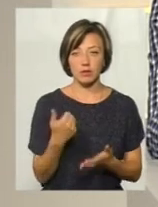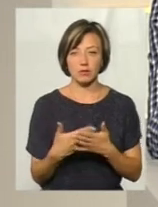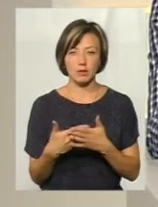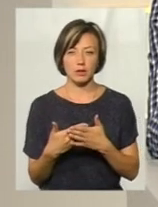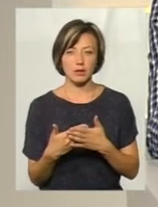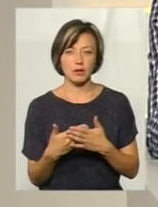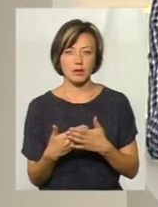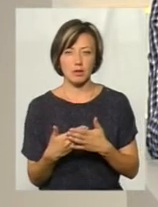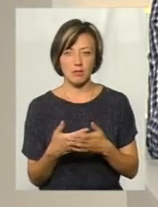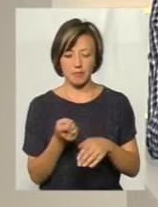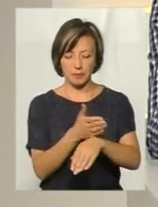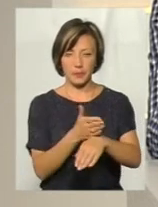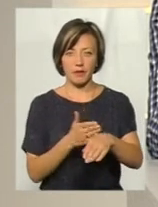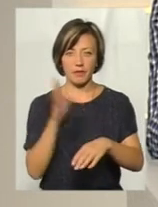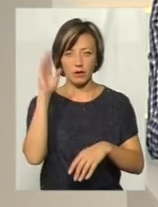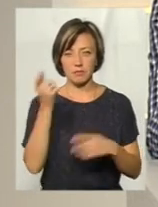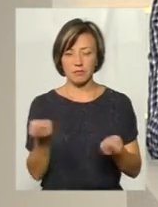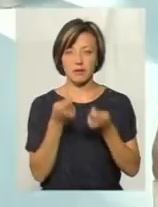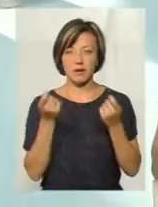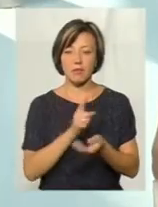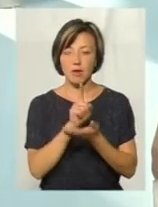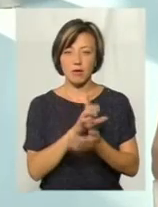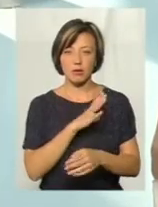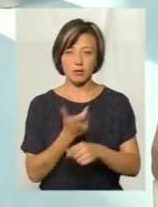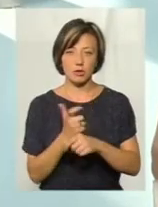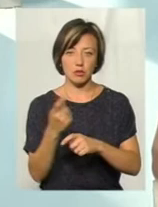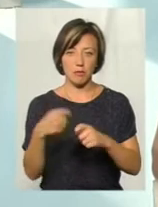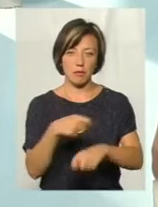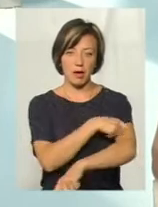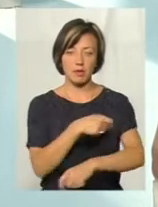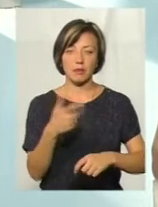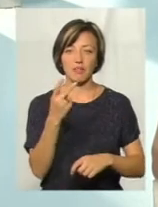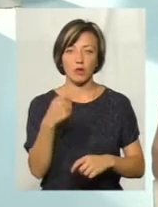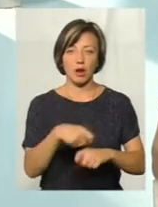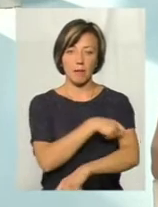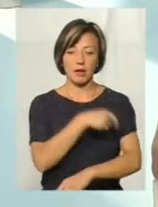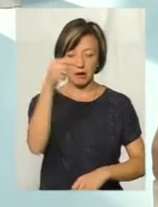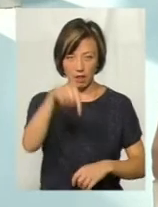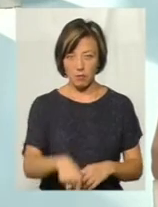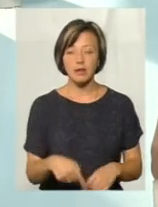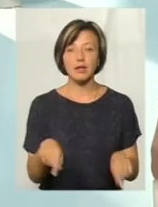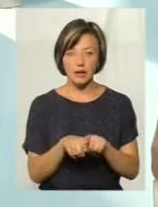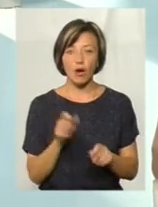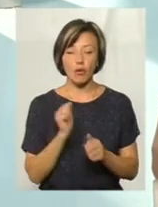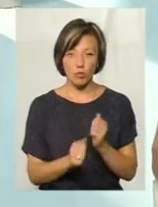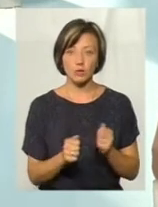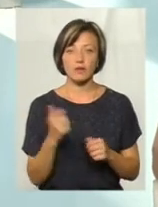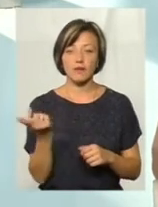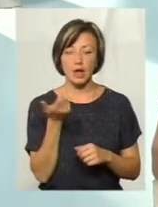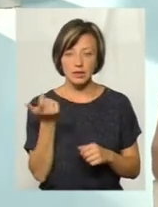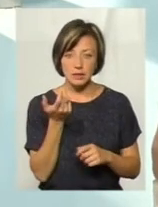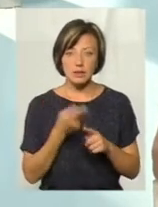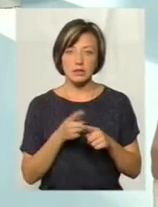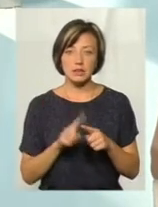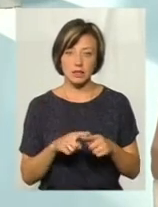по щиколотки води в річці, тобто, де має бути більше метра, більше півтора метра глибина. Власне, так кожен власний гідротехнічний споруд,